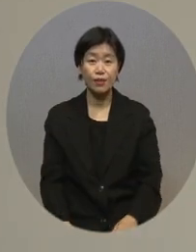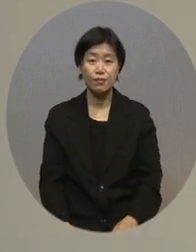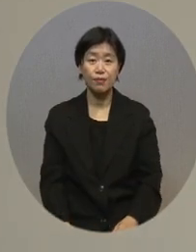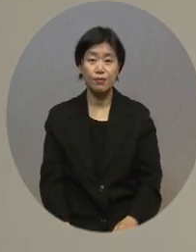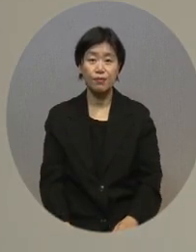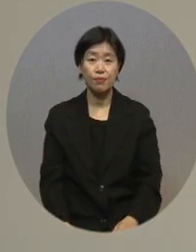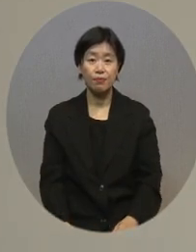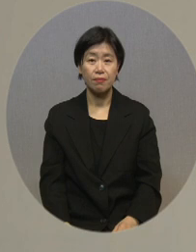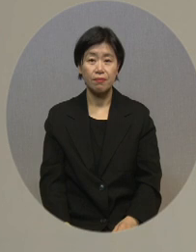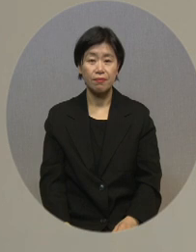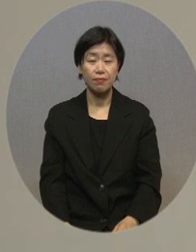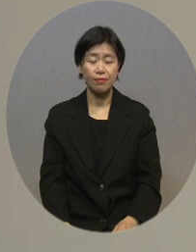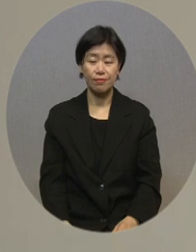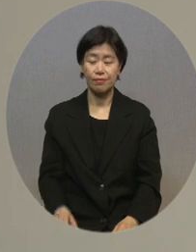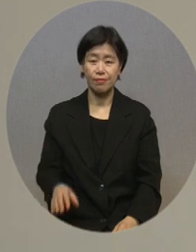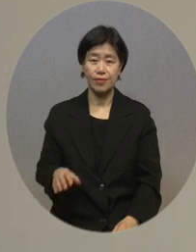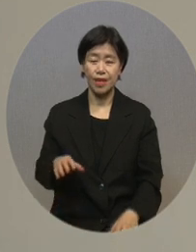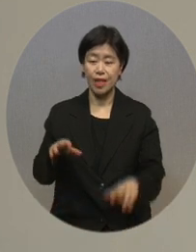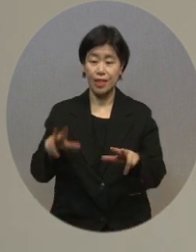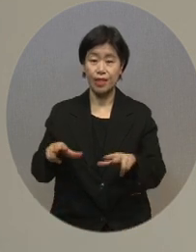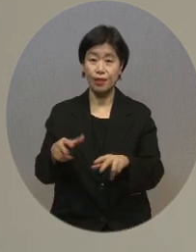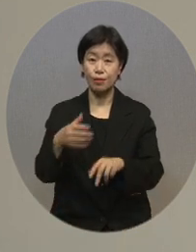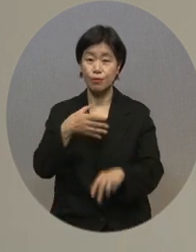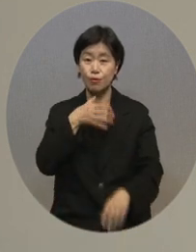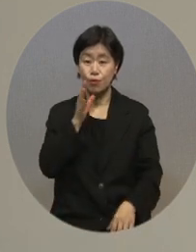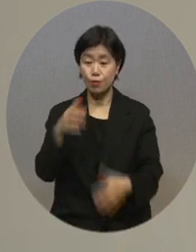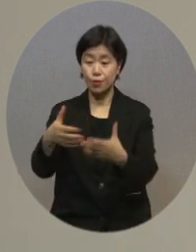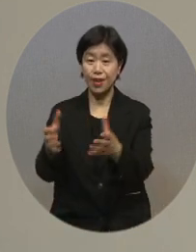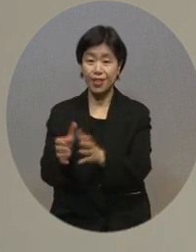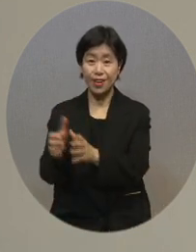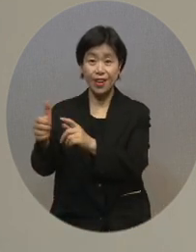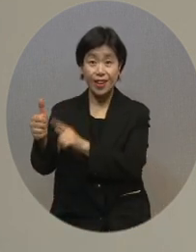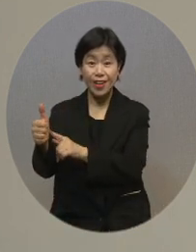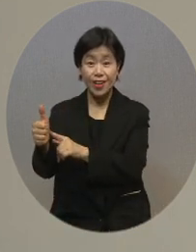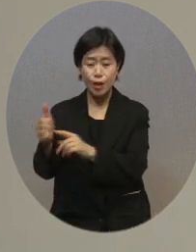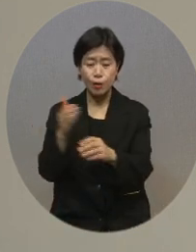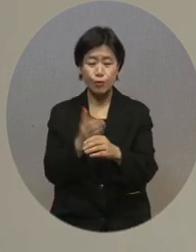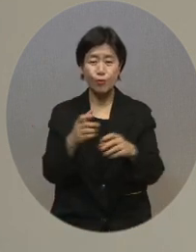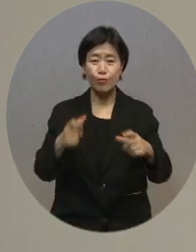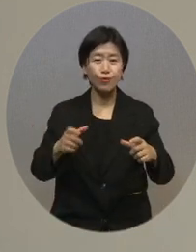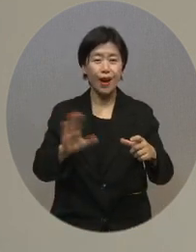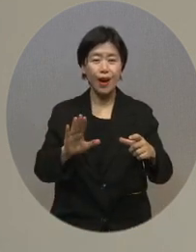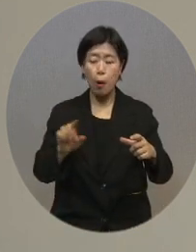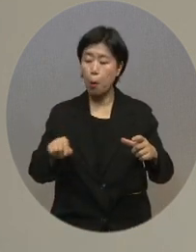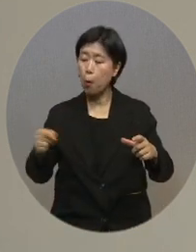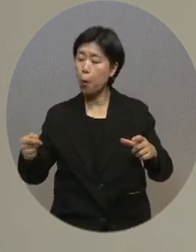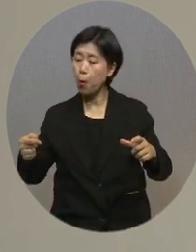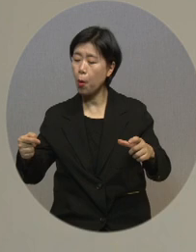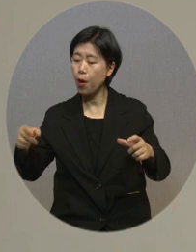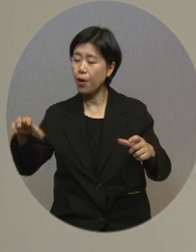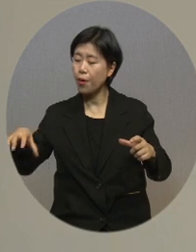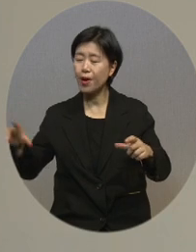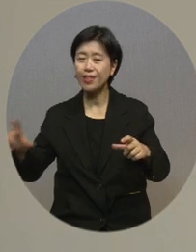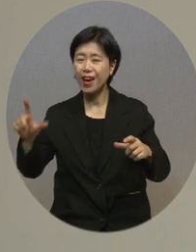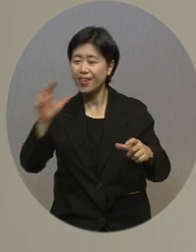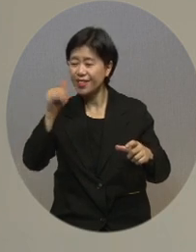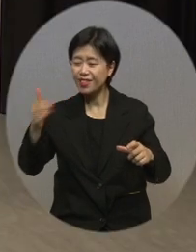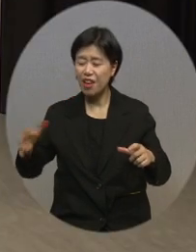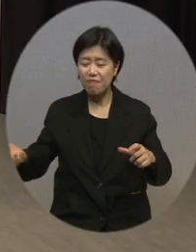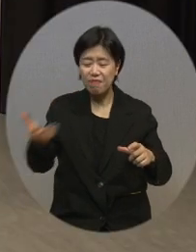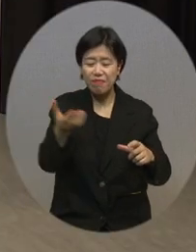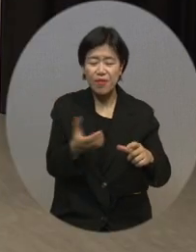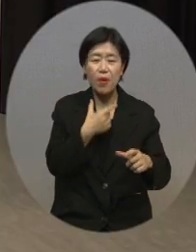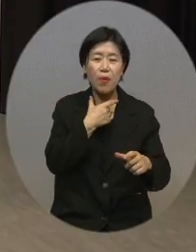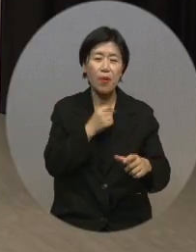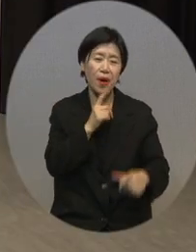회장님이 우리 중구에 주소를 좀 옮겨서 살고 싶다고 그런 말씀 자주 하신다고 예. 농담으로 그렇게 하십니다. 예.